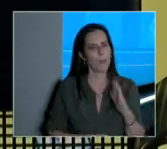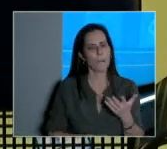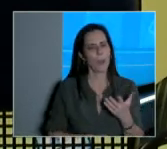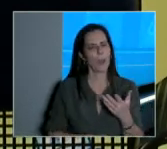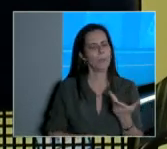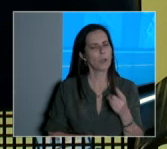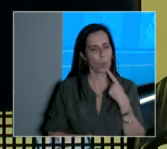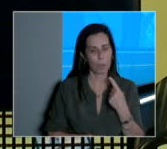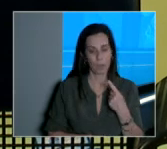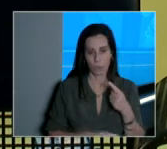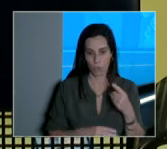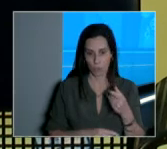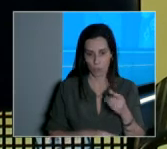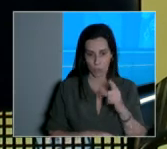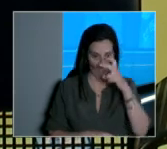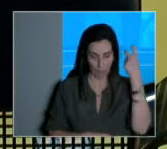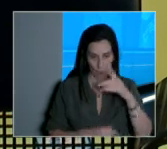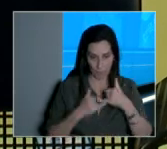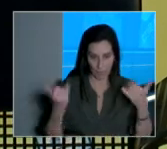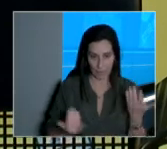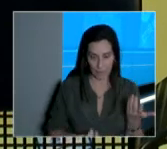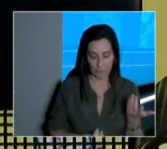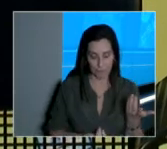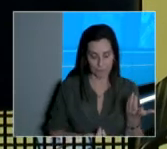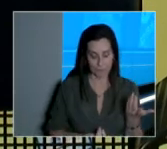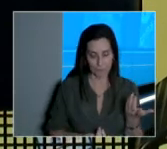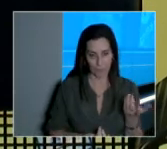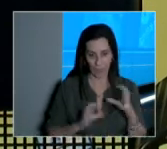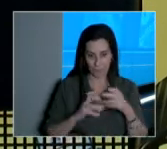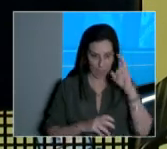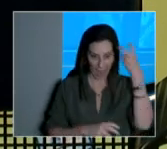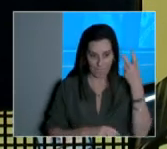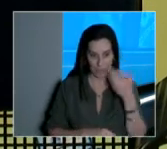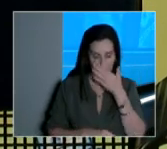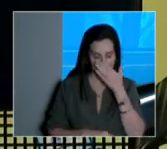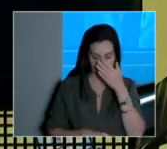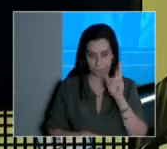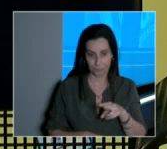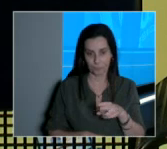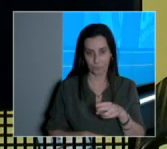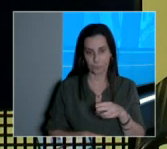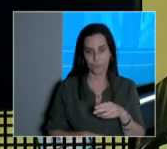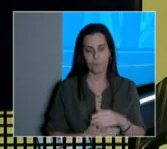מה הפועל היוצא? שהתיישבות ערבית לא מפתחים? זאת אומרת, הכפרים הערבים